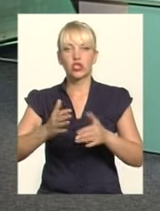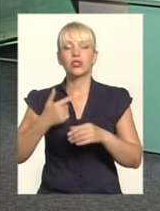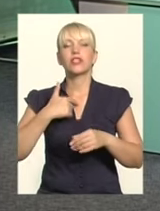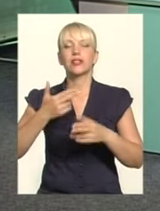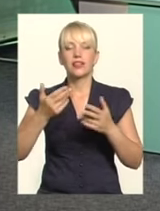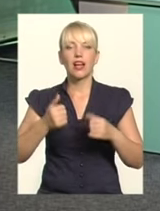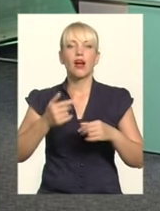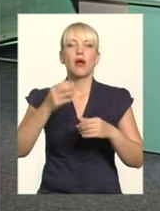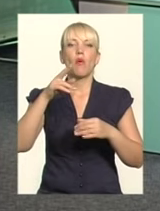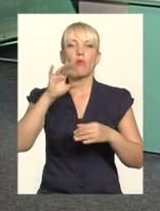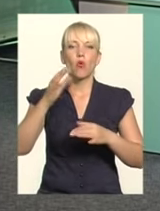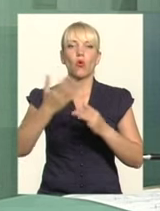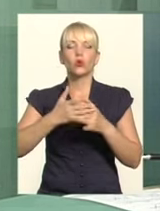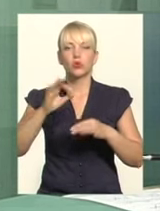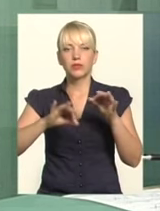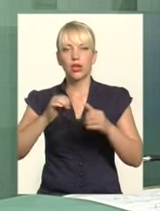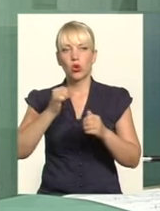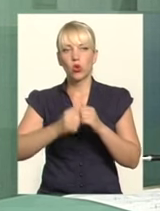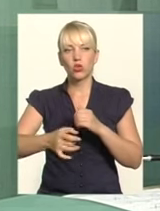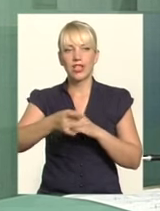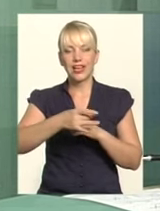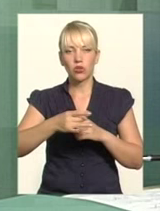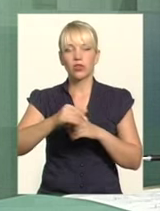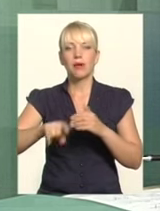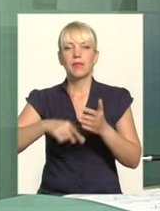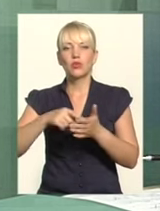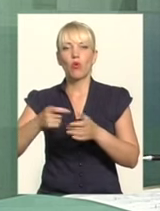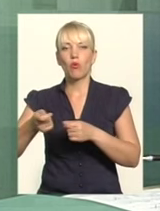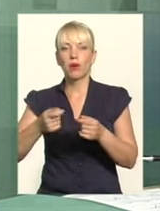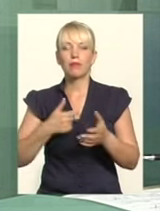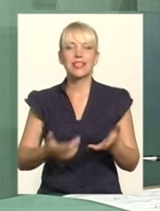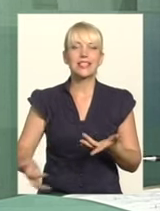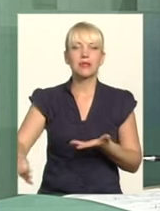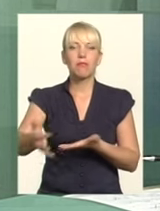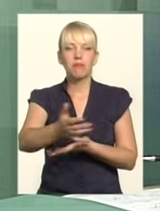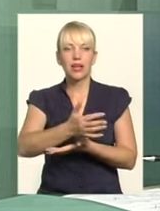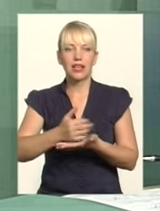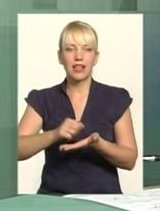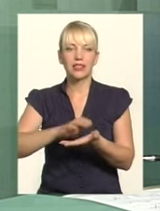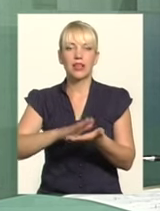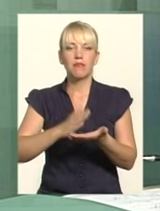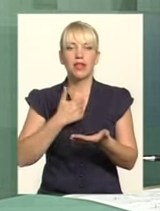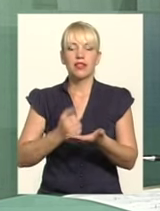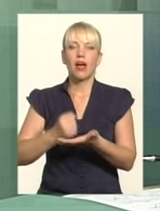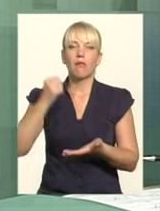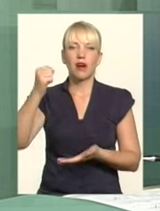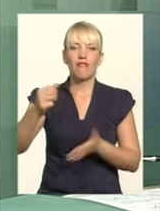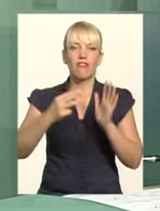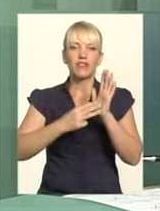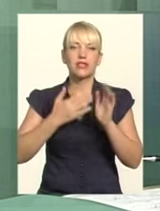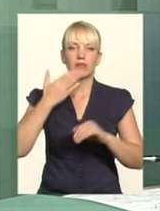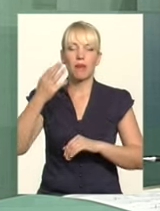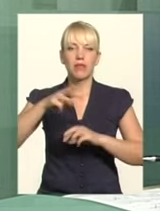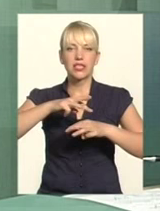ми з кожного районного міського управління збирали дані. Ми вже направили 8 запитів Мінсоцполітики, і